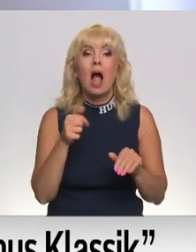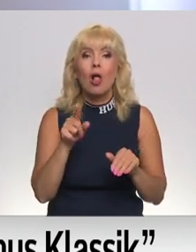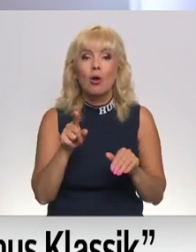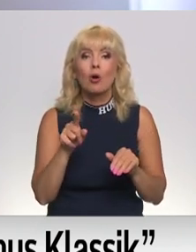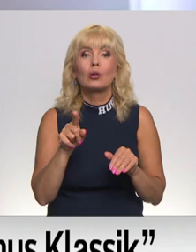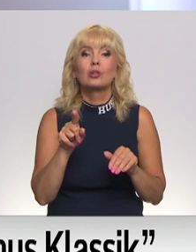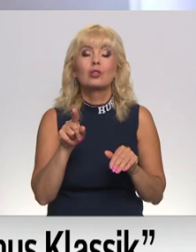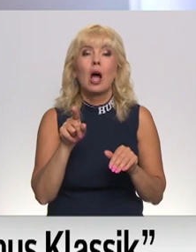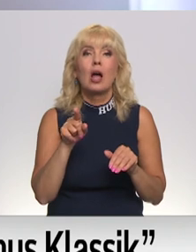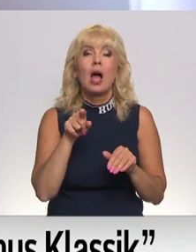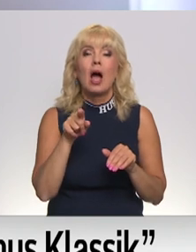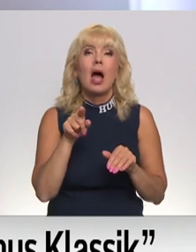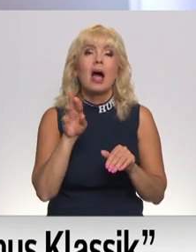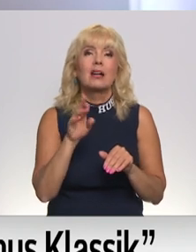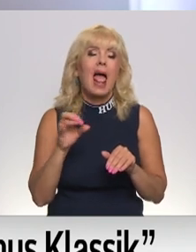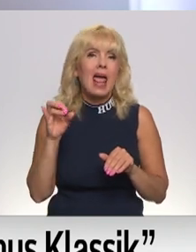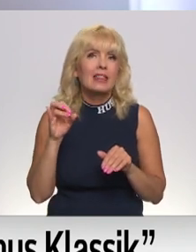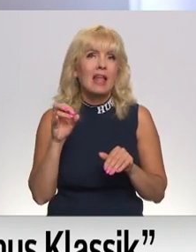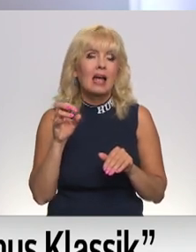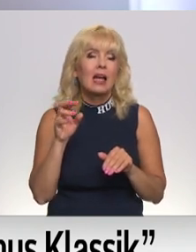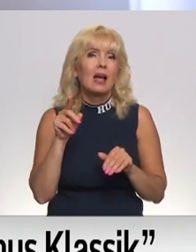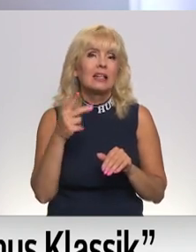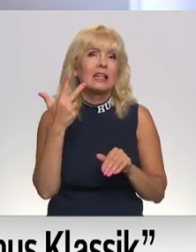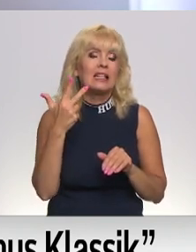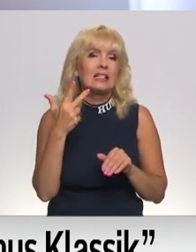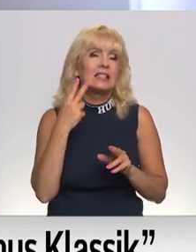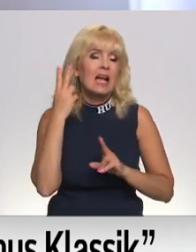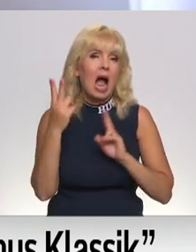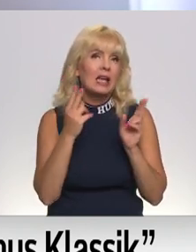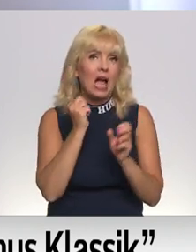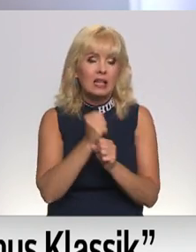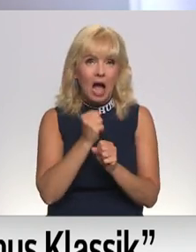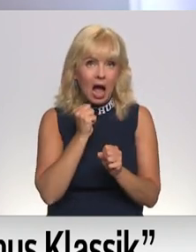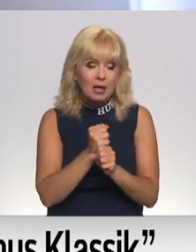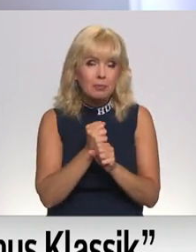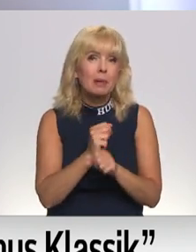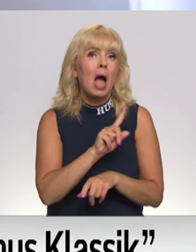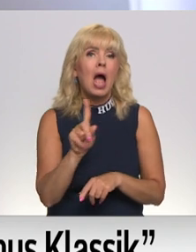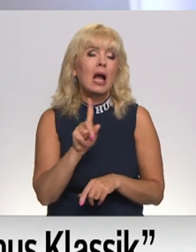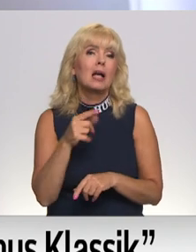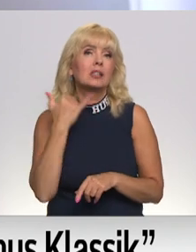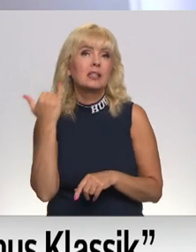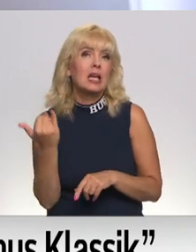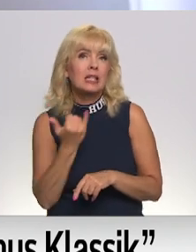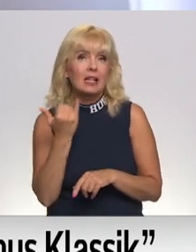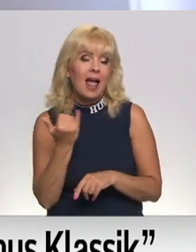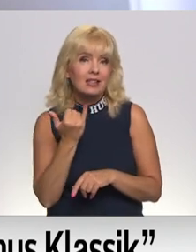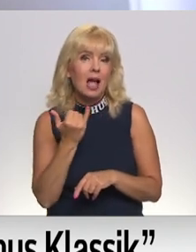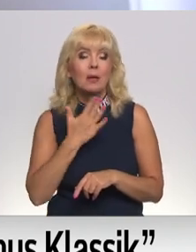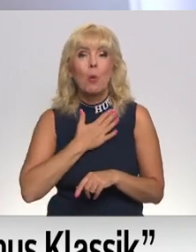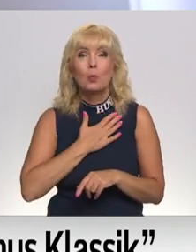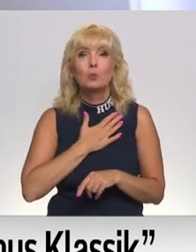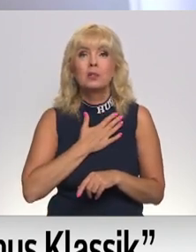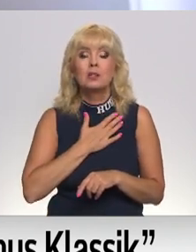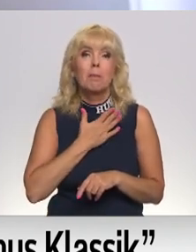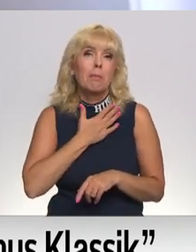Apasionata un mūzika Serena, 3 stīgu skaņdarbi un čelo koncerts. Un kas ir interesants, kas varbūt arī uzrunāju,